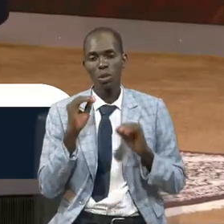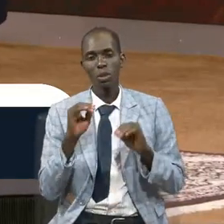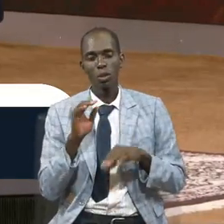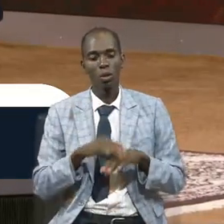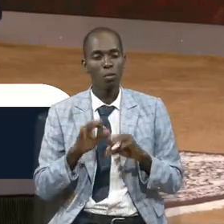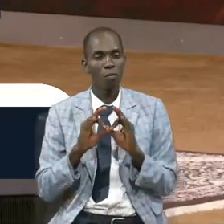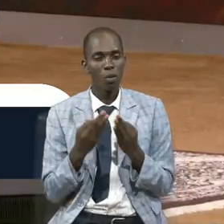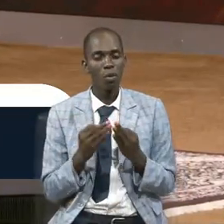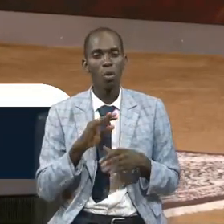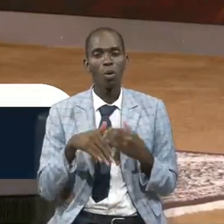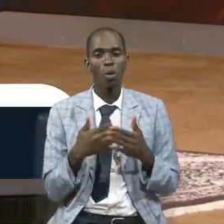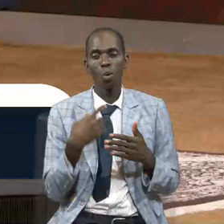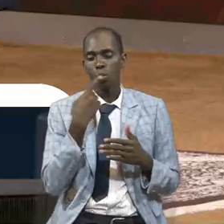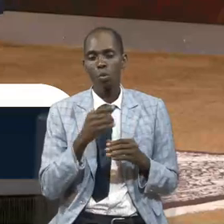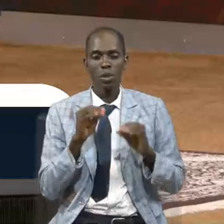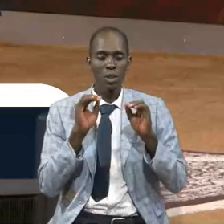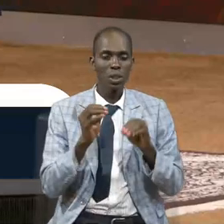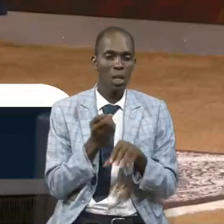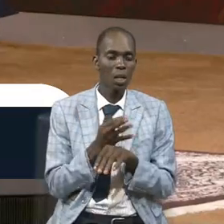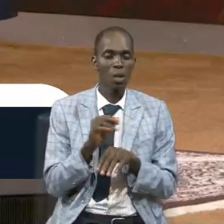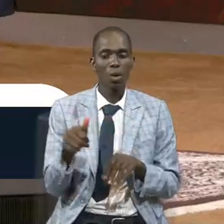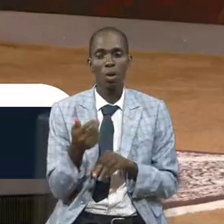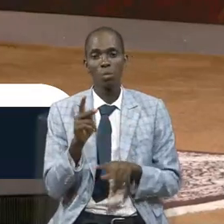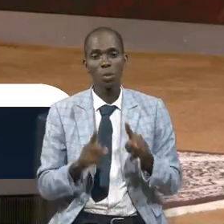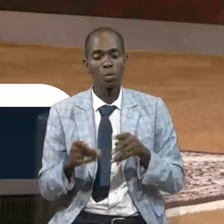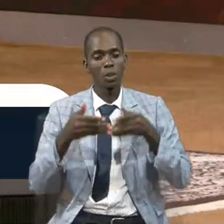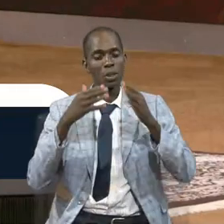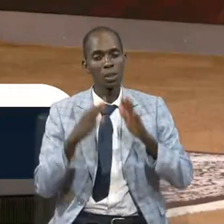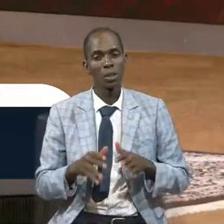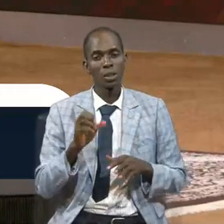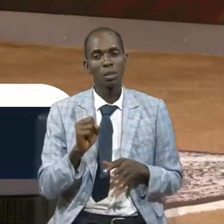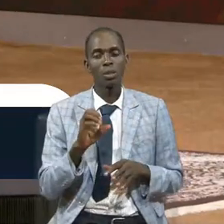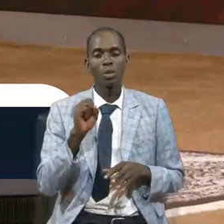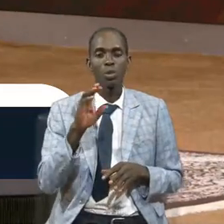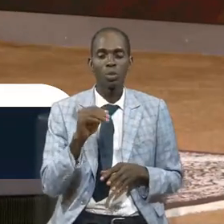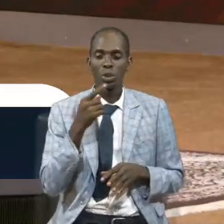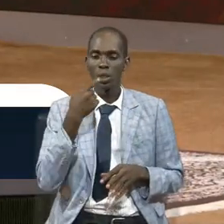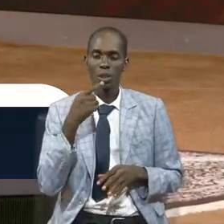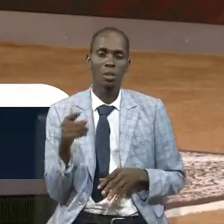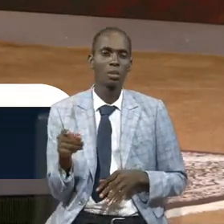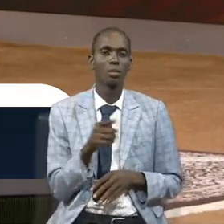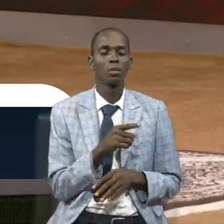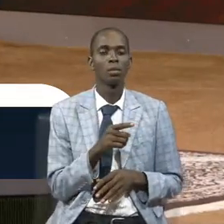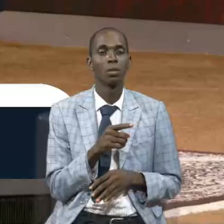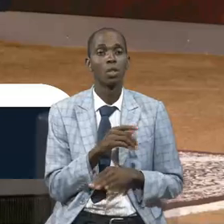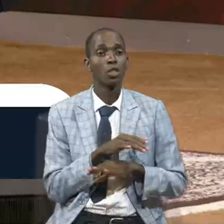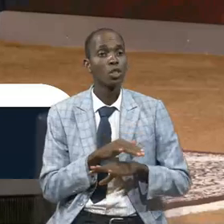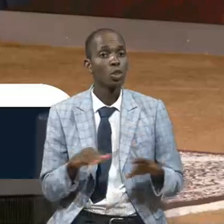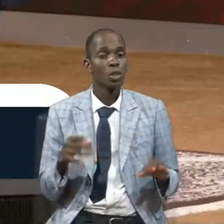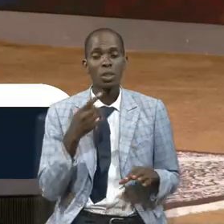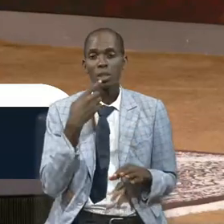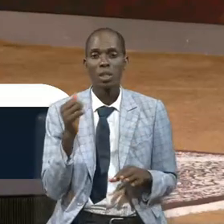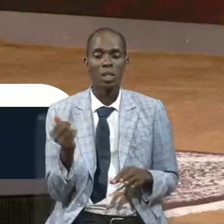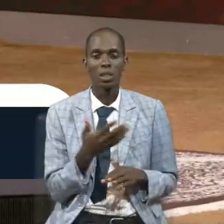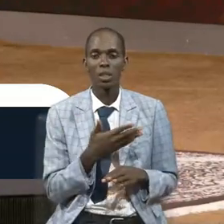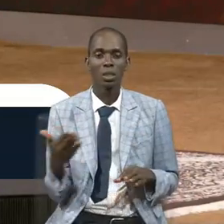qui enseigne dans la famille, qui encourage et prodigue des conseils aux autres, les dirigeants de section, parlez et